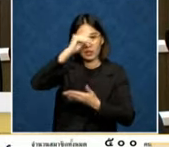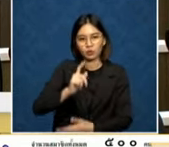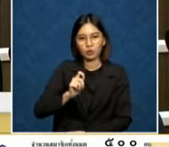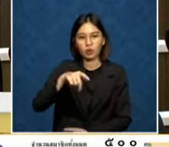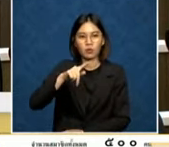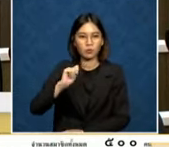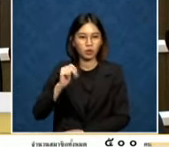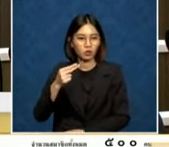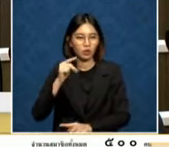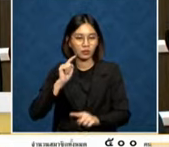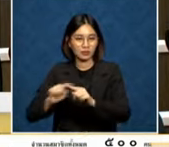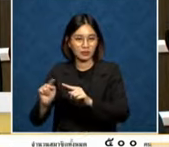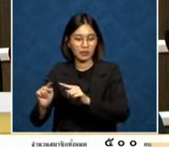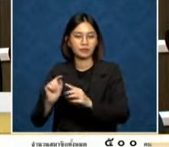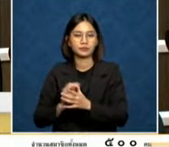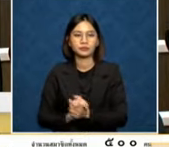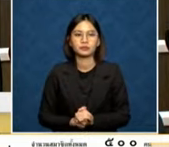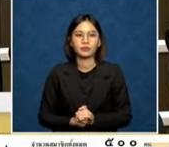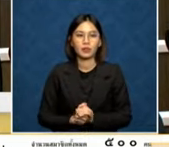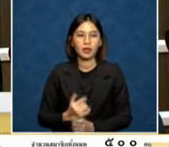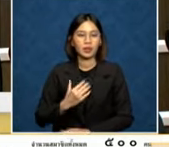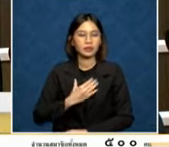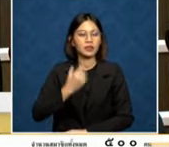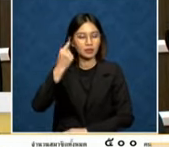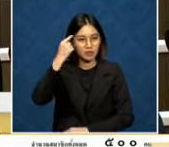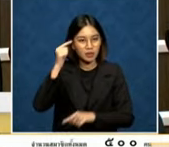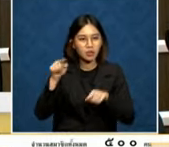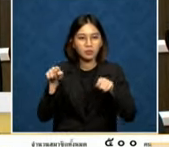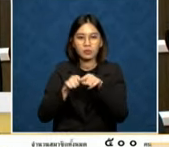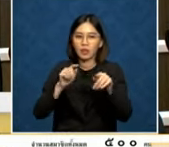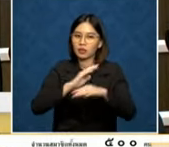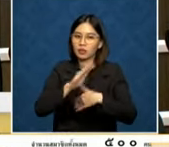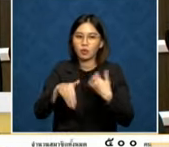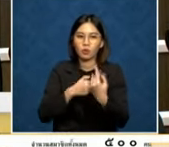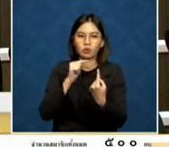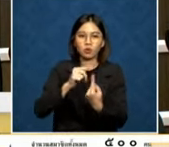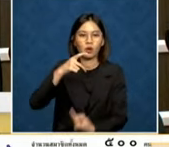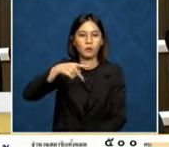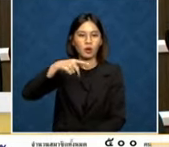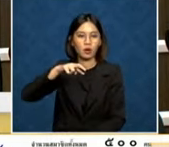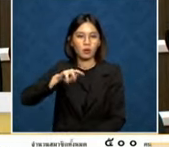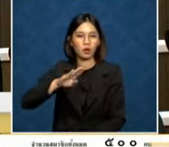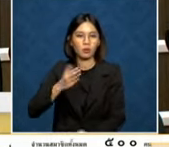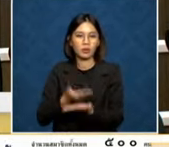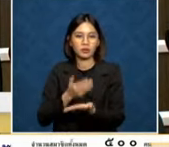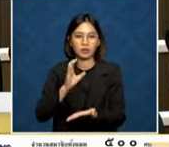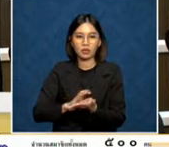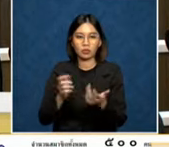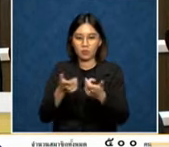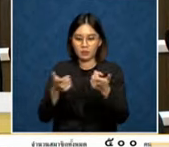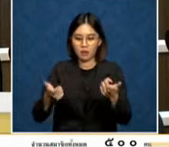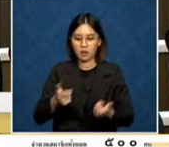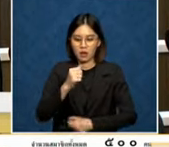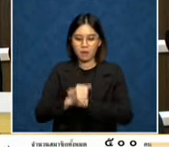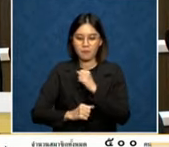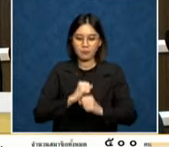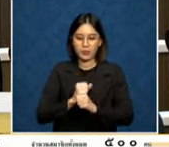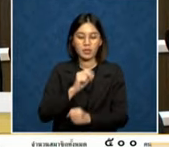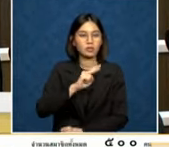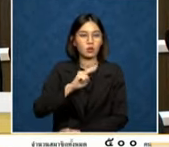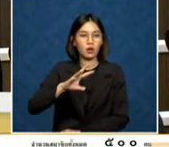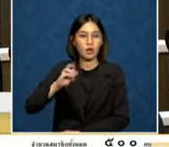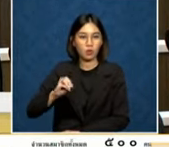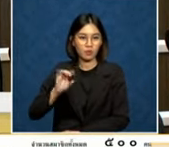ถิ่นท่านประธานที่เคารพดิฉันเห็นด้วยในภาพรวมกับร่างพระราชบัญญัติงบประมาณรายจ่ายประจำปีพุทธศักราช